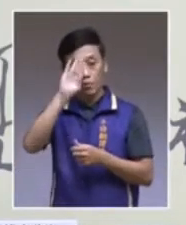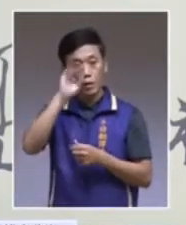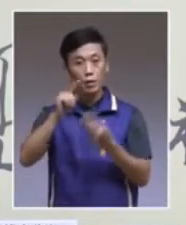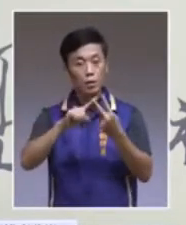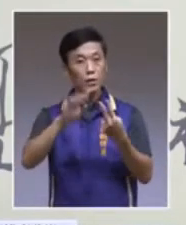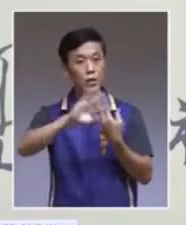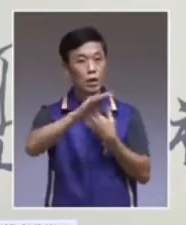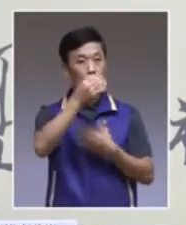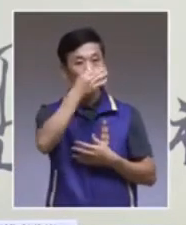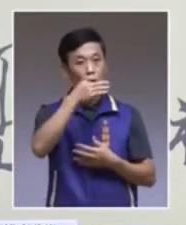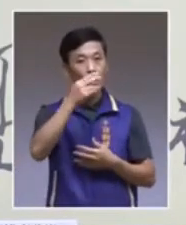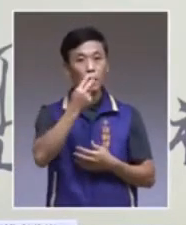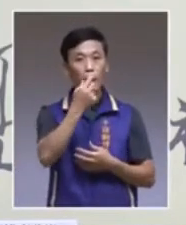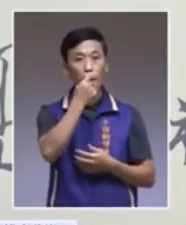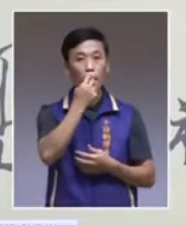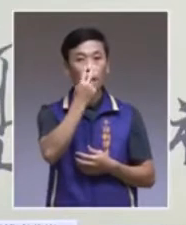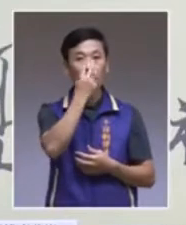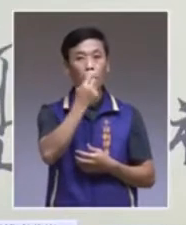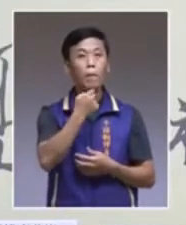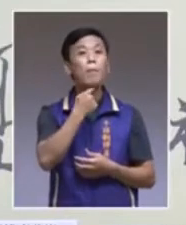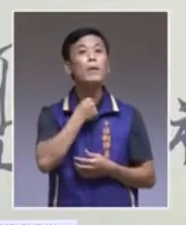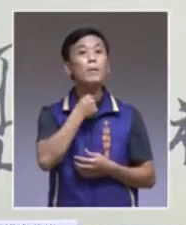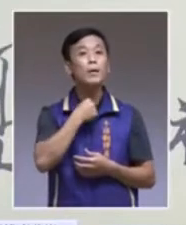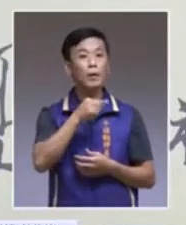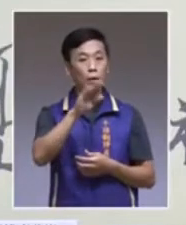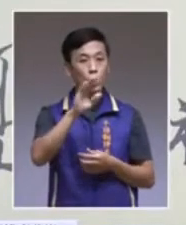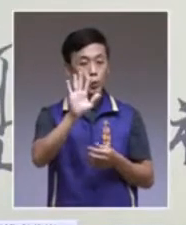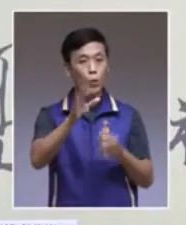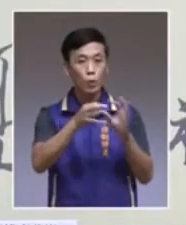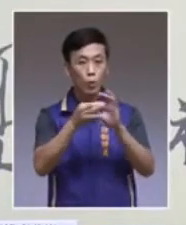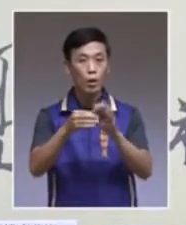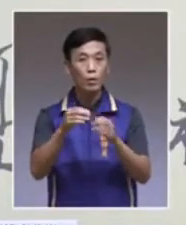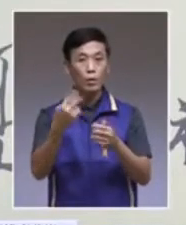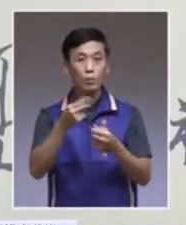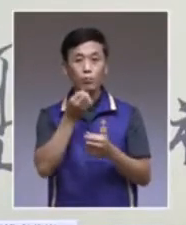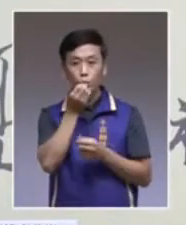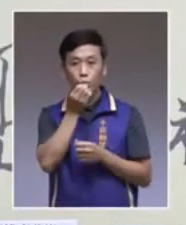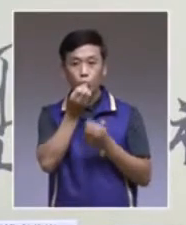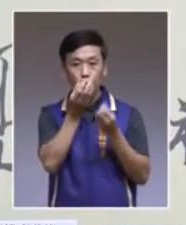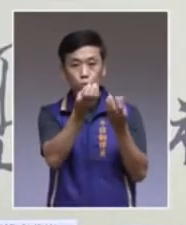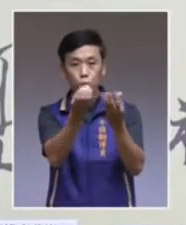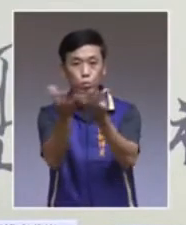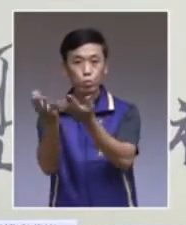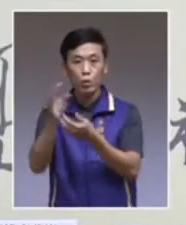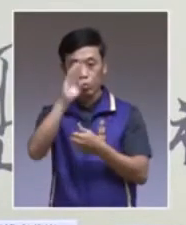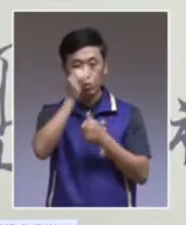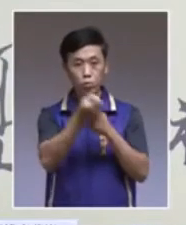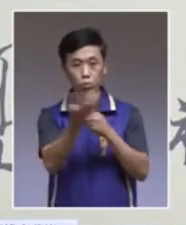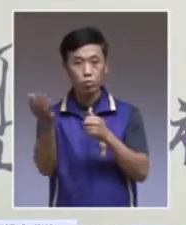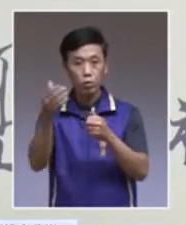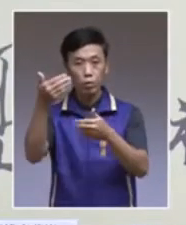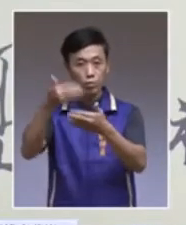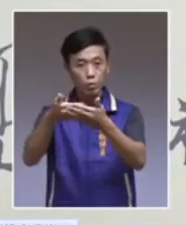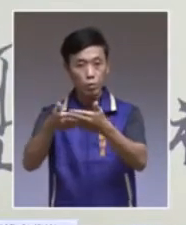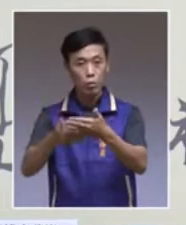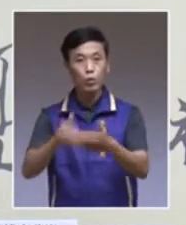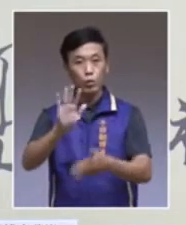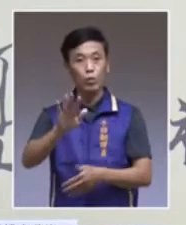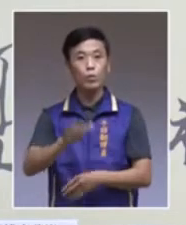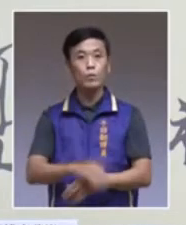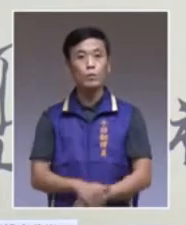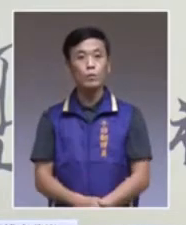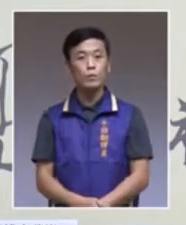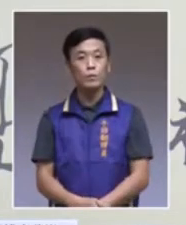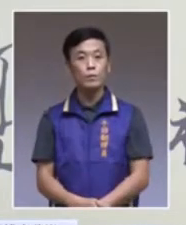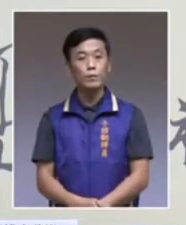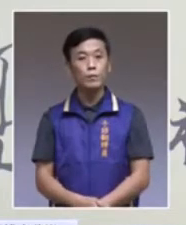病，也因为大家戴口罩，所以跟飞沫传染有关的疾病其实都大幅的减少。所以我想伴随而来